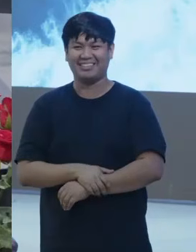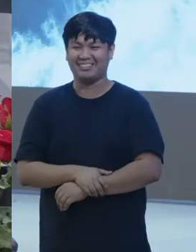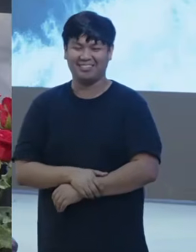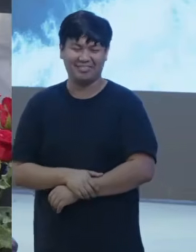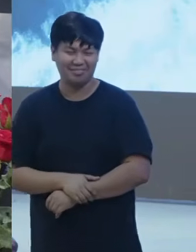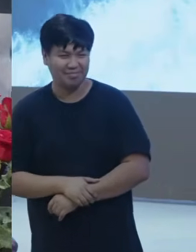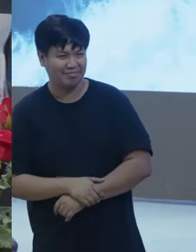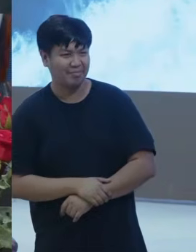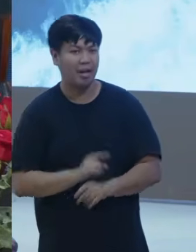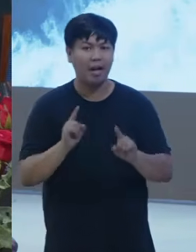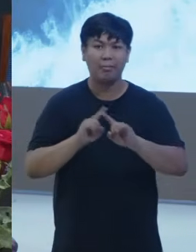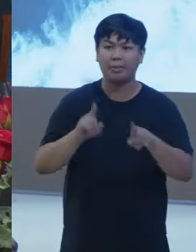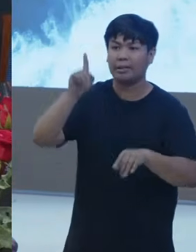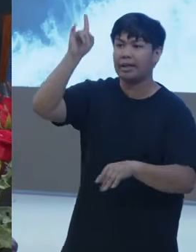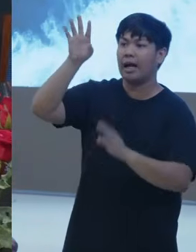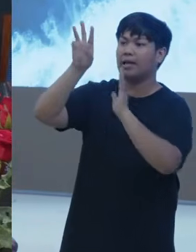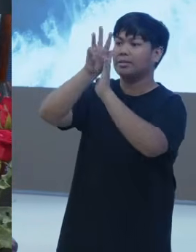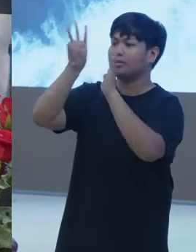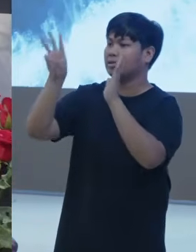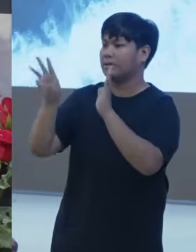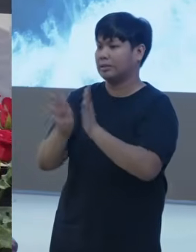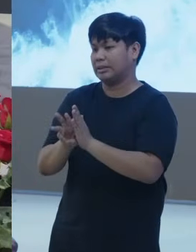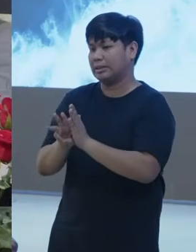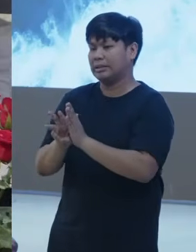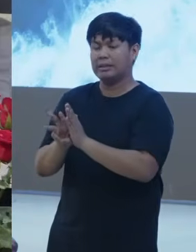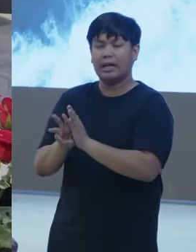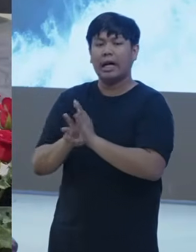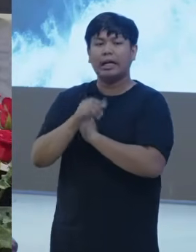Ang kalooban po ng Diyos ay hindi nababali.